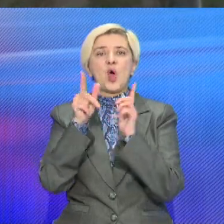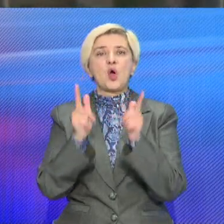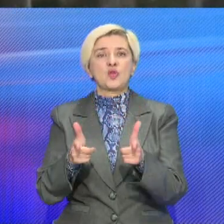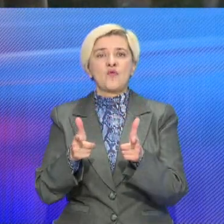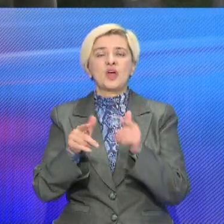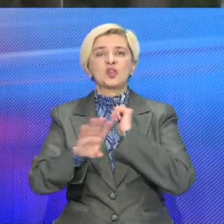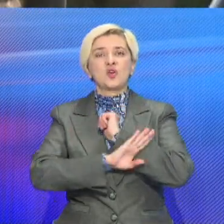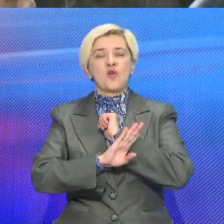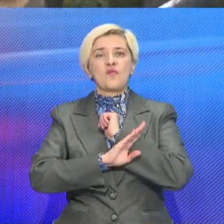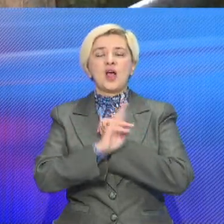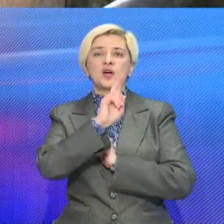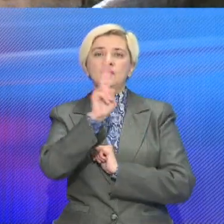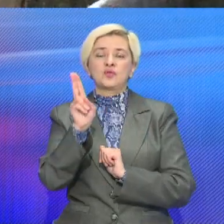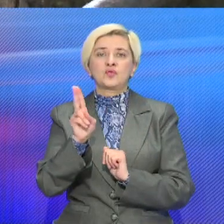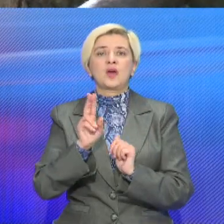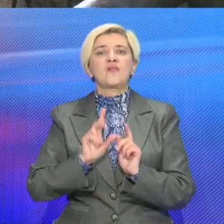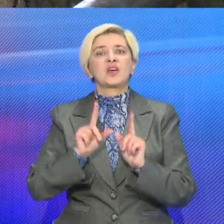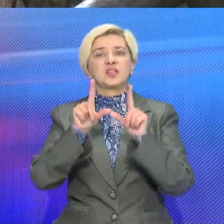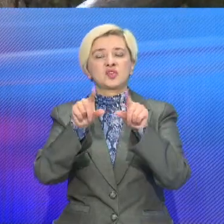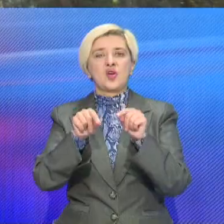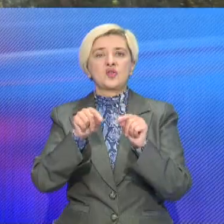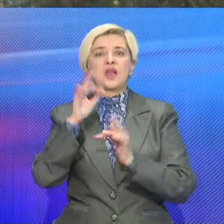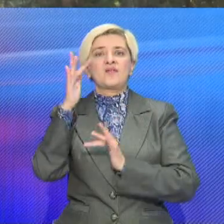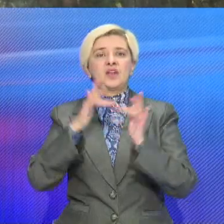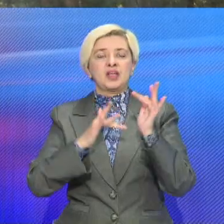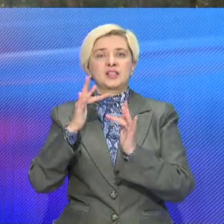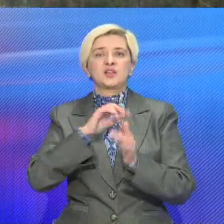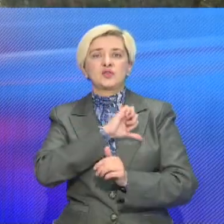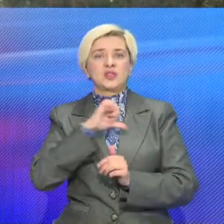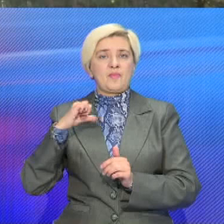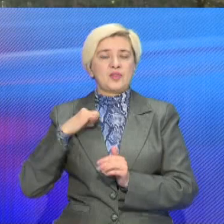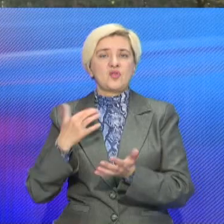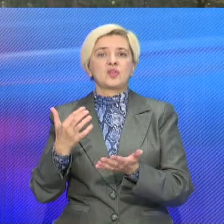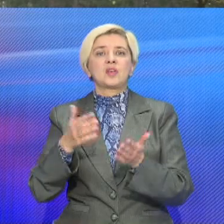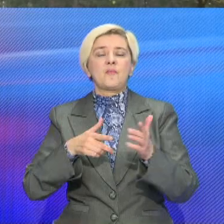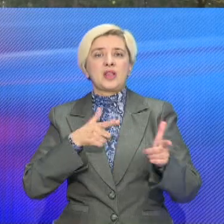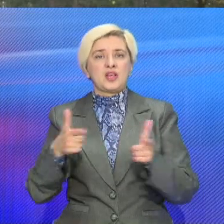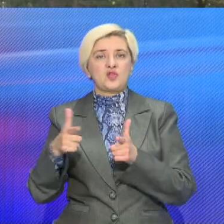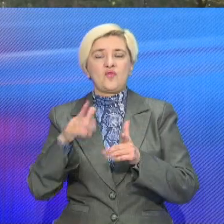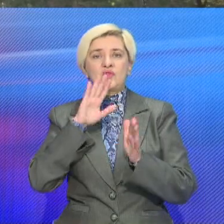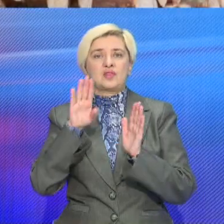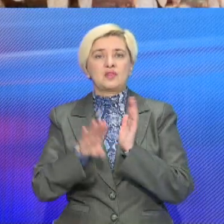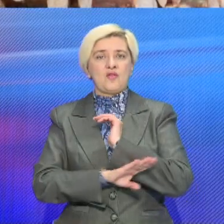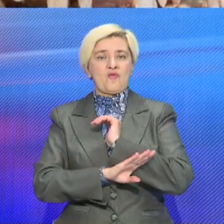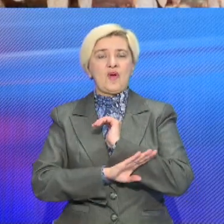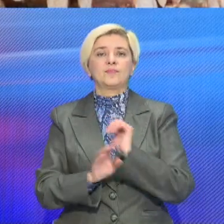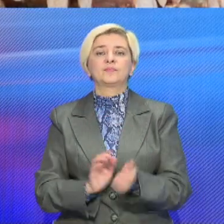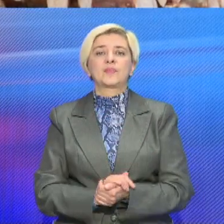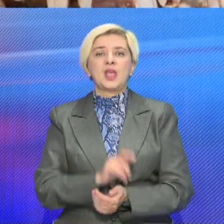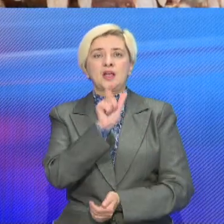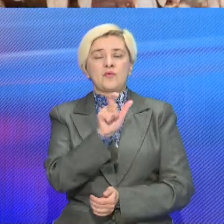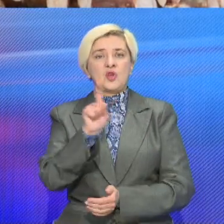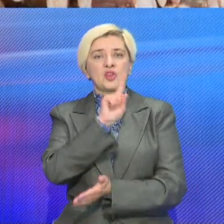дров, иншие отдают перевагу выезду на делянку, как самостойно нарыхтовать экопалево. Граждане непосредственно должны